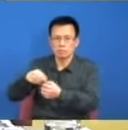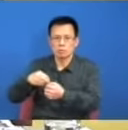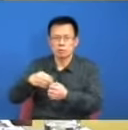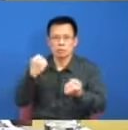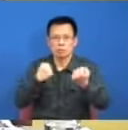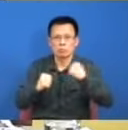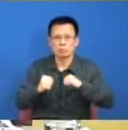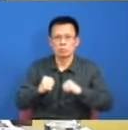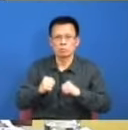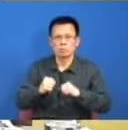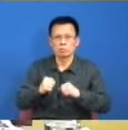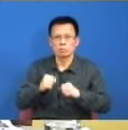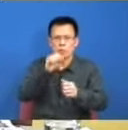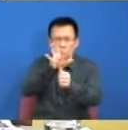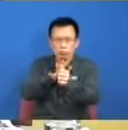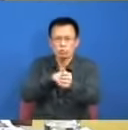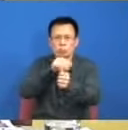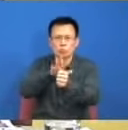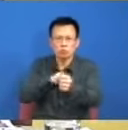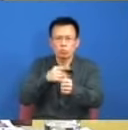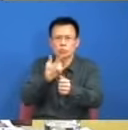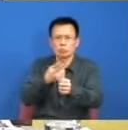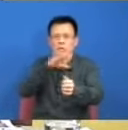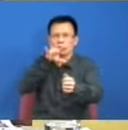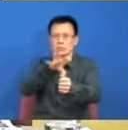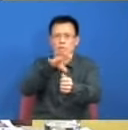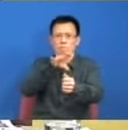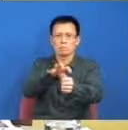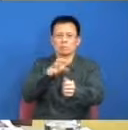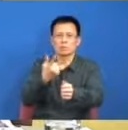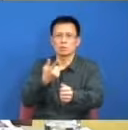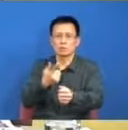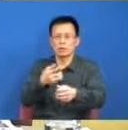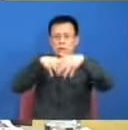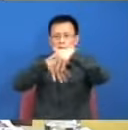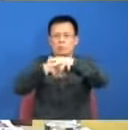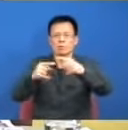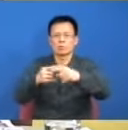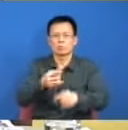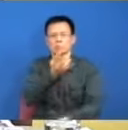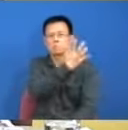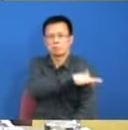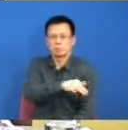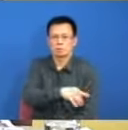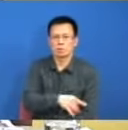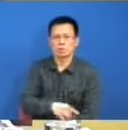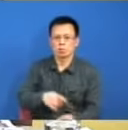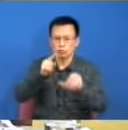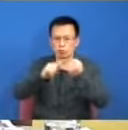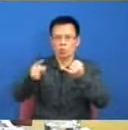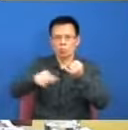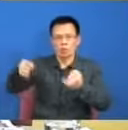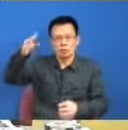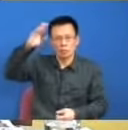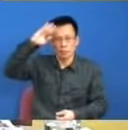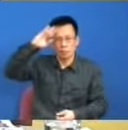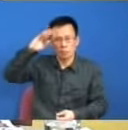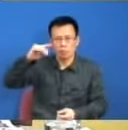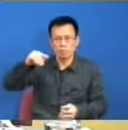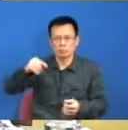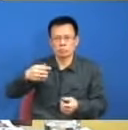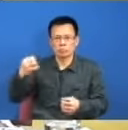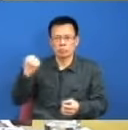多次的勸喻，多次警告，對方都不理不睬，然後警方最後是採取最低的武